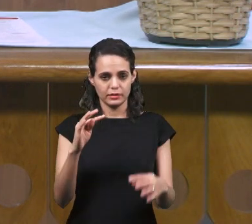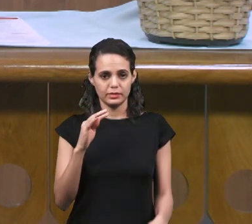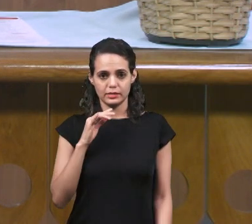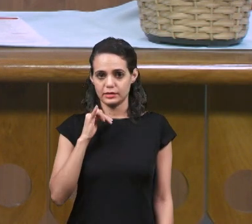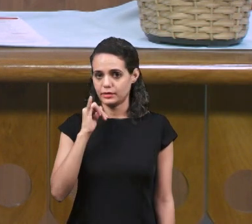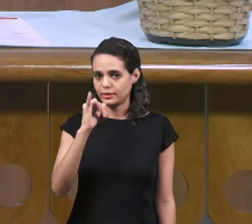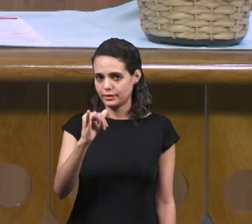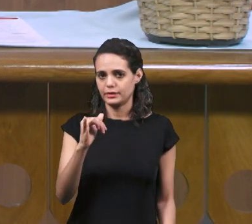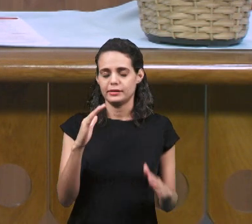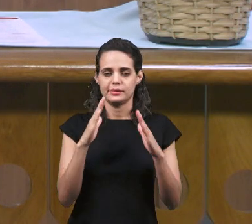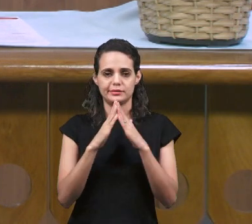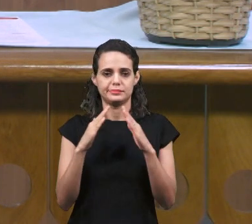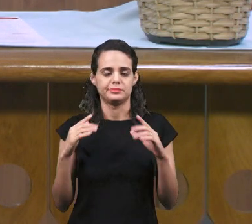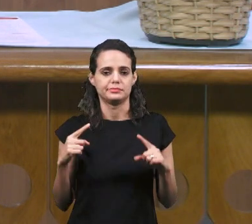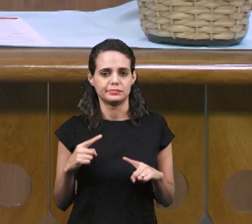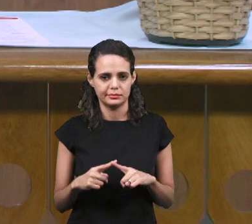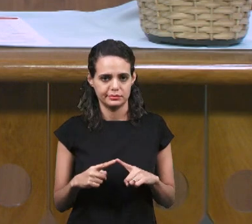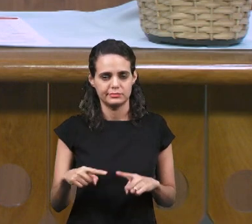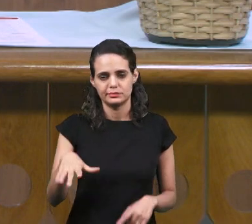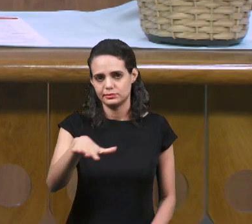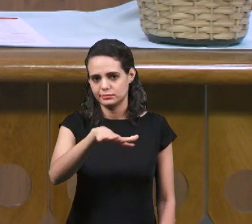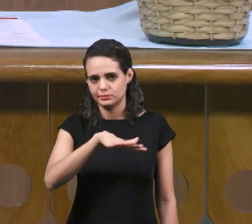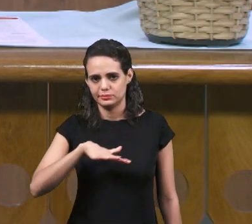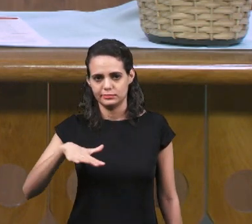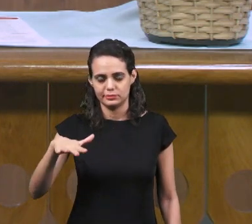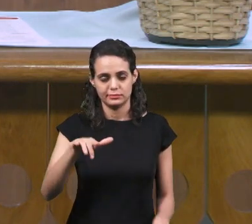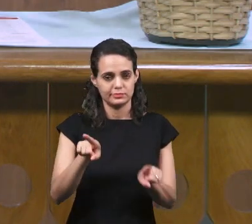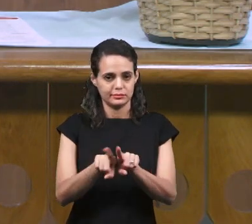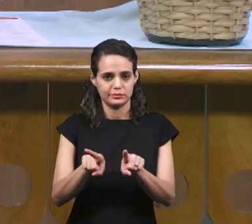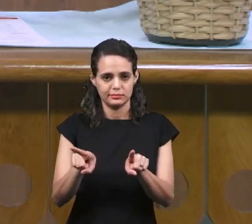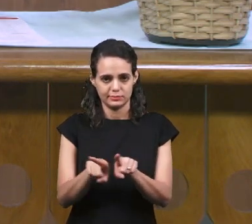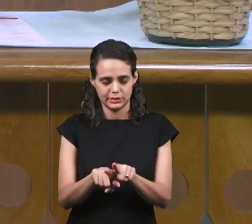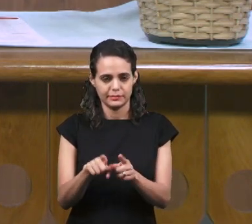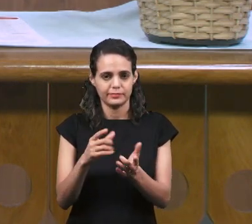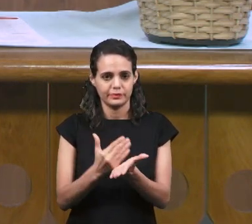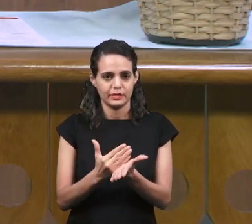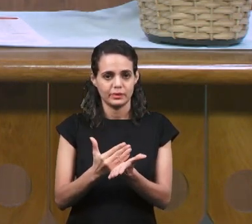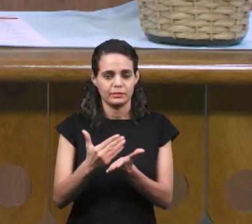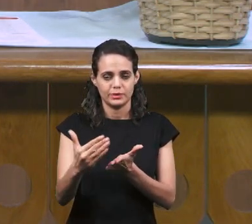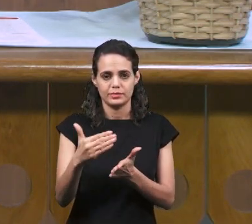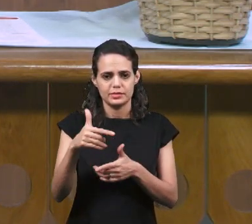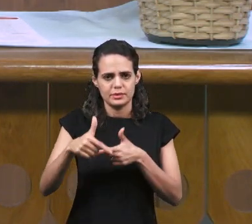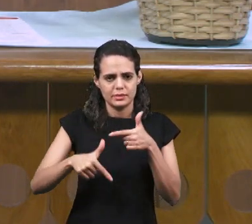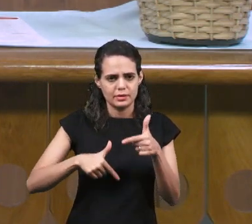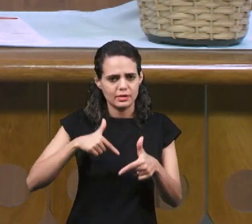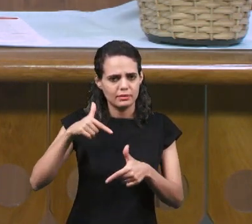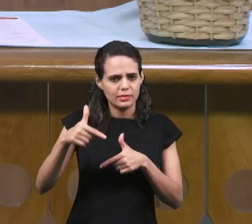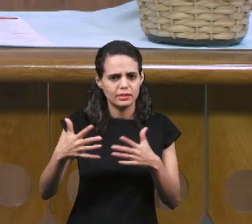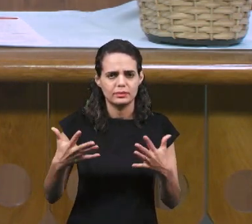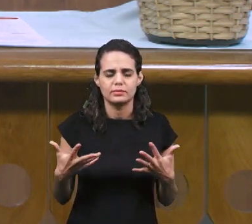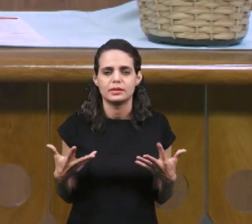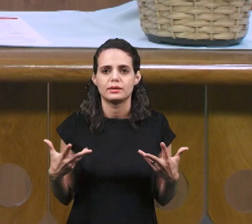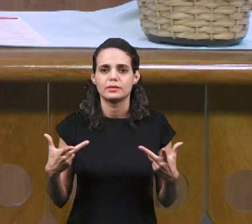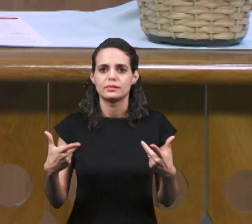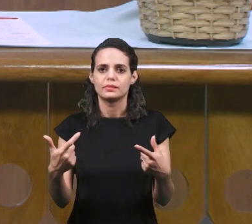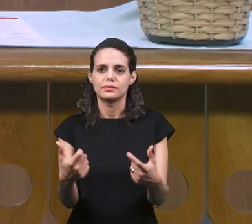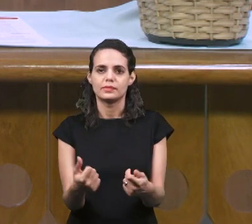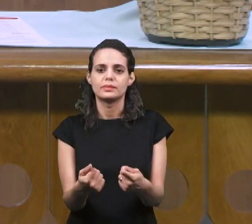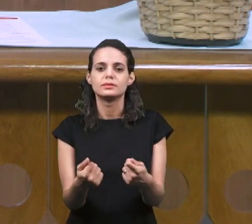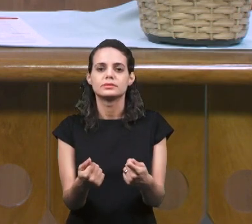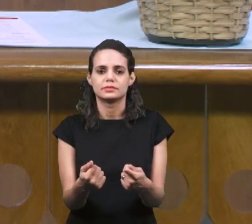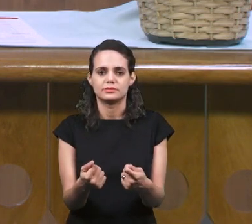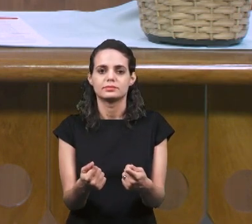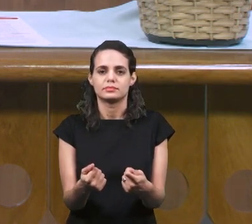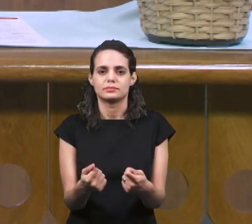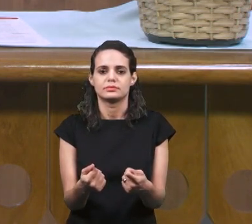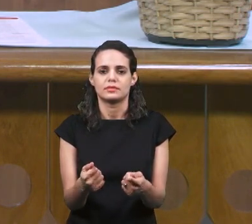ici de notre région ont commencé ce travail merveilleux. C'est un travail merveilleux, c'est quoi? C'est d'entrer dans la parole, c'est s'asseoir avec les frères et sœurs, c'est la